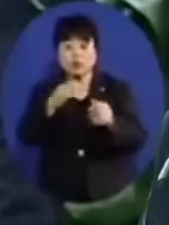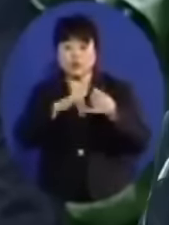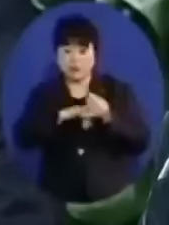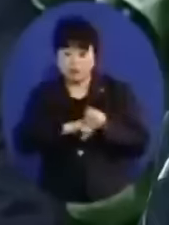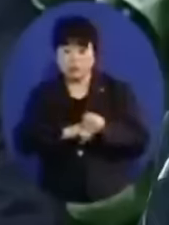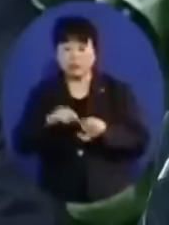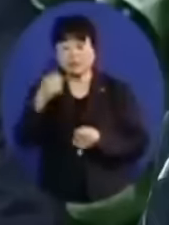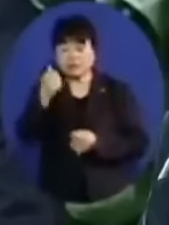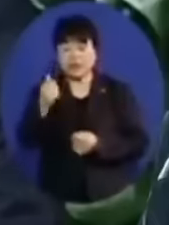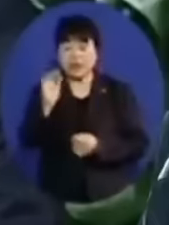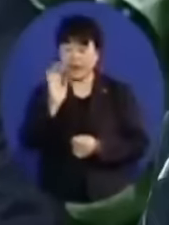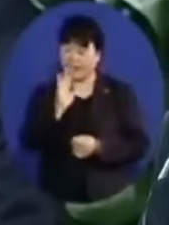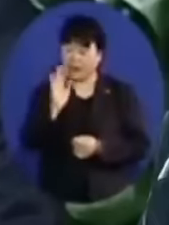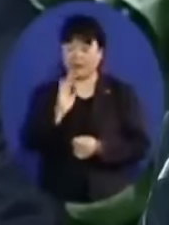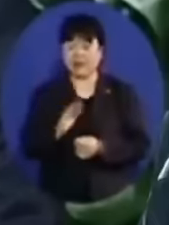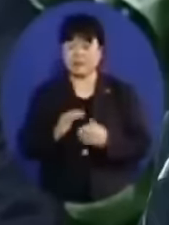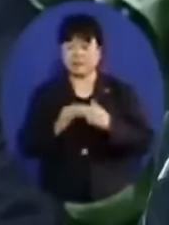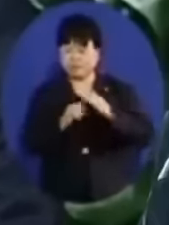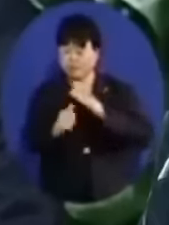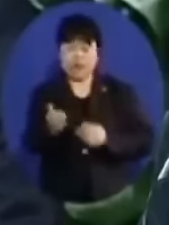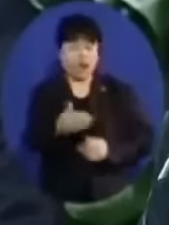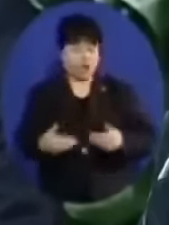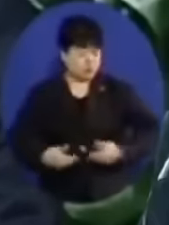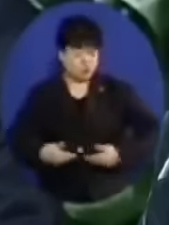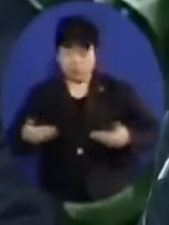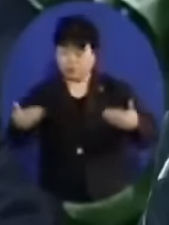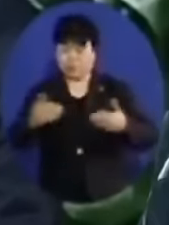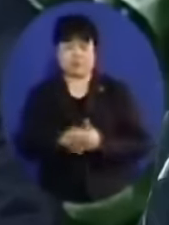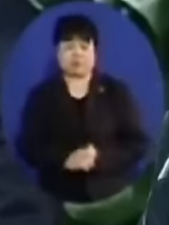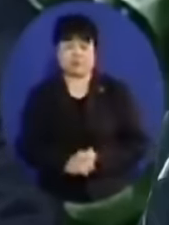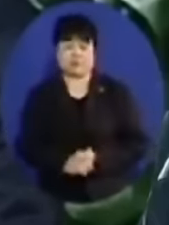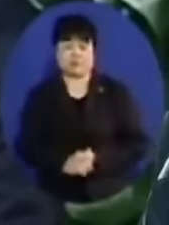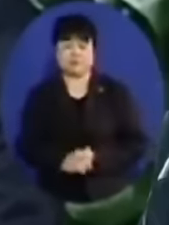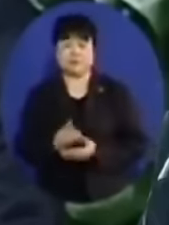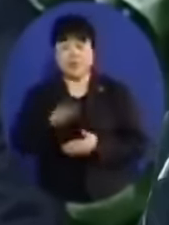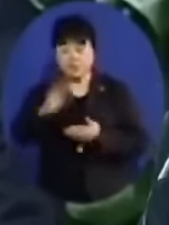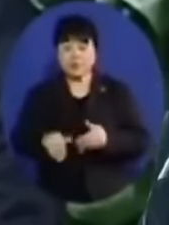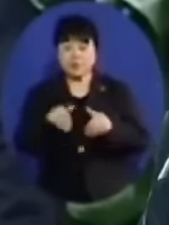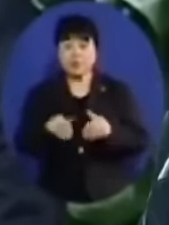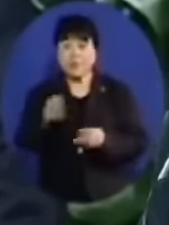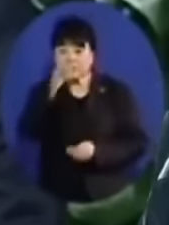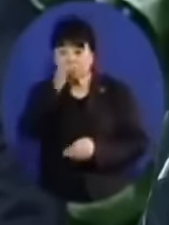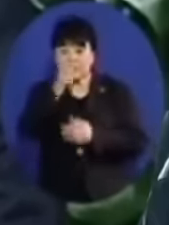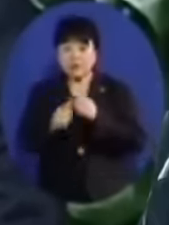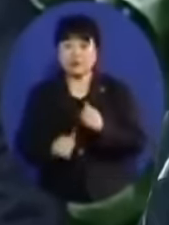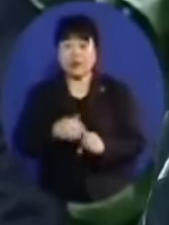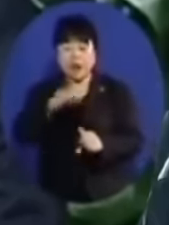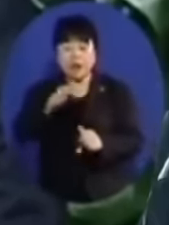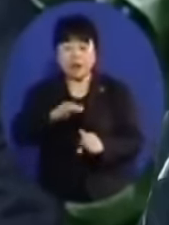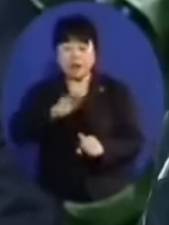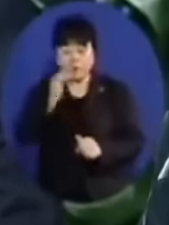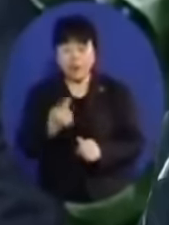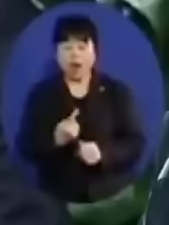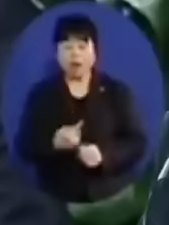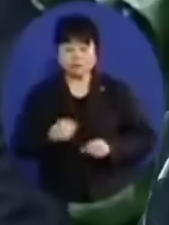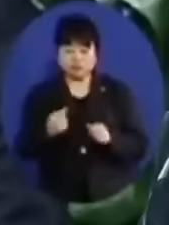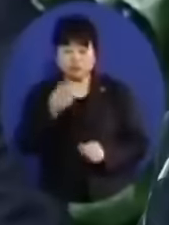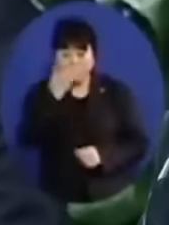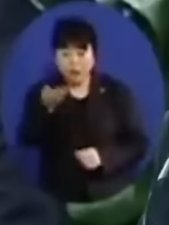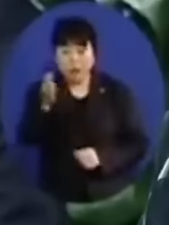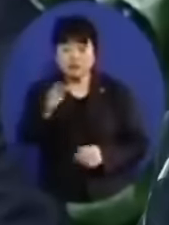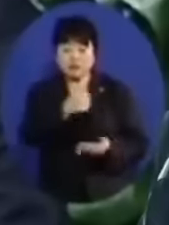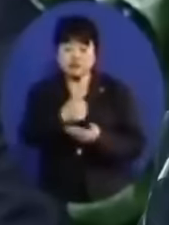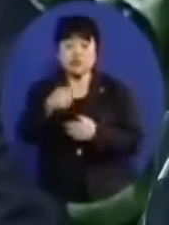그러니까 백부장이 하는 말이 우리 집까지 올 필요가 어디 없습니다. 내 밑에도 부하가 있어 가라 하면 가고 오라면 오는데